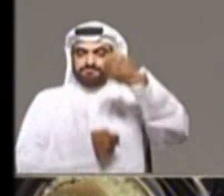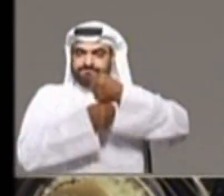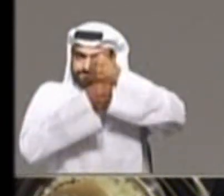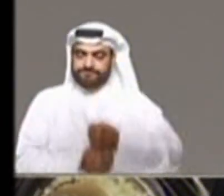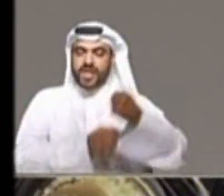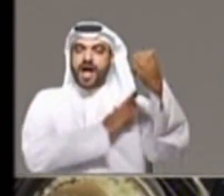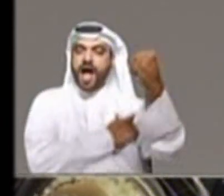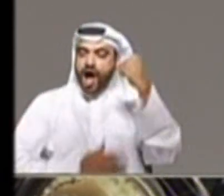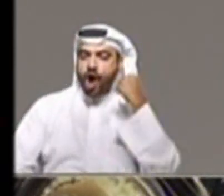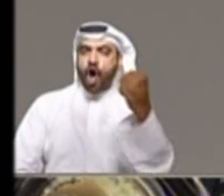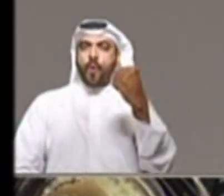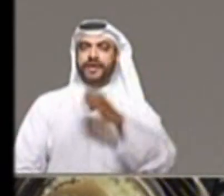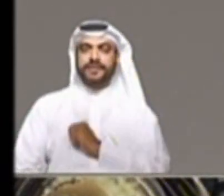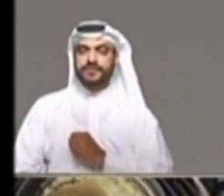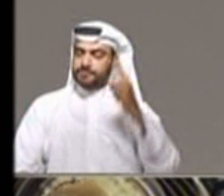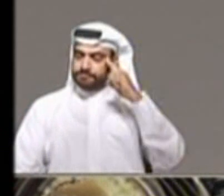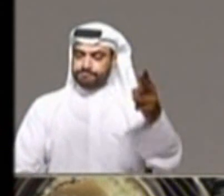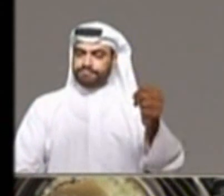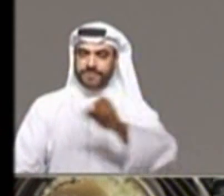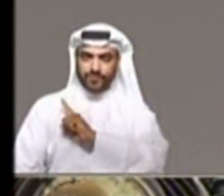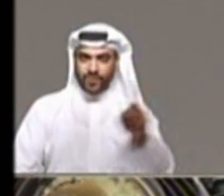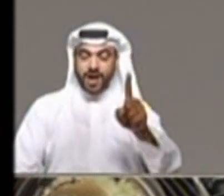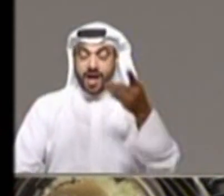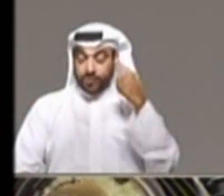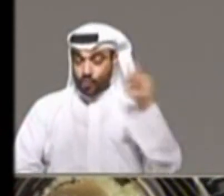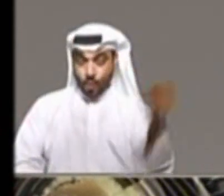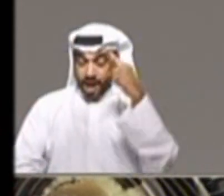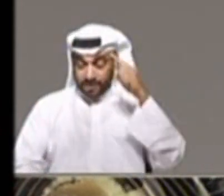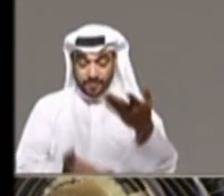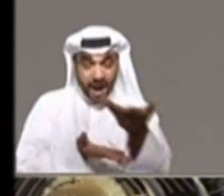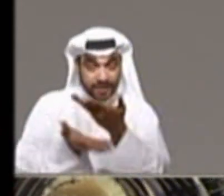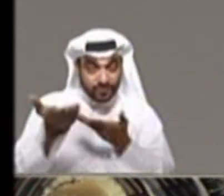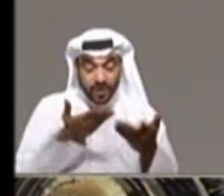العنيدة. هذه هي المعادلة الجارية، وعليكم التعامل وفق